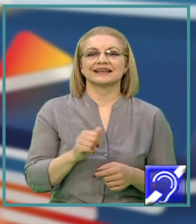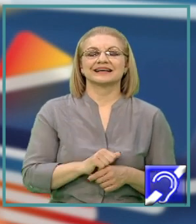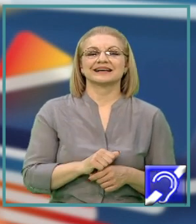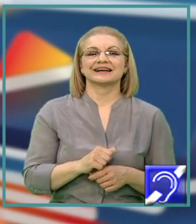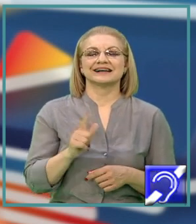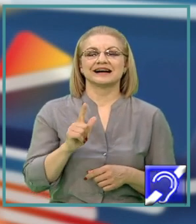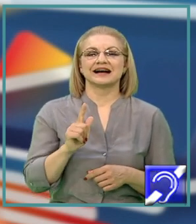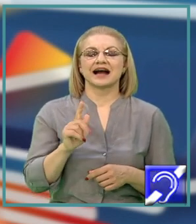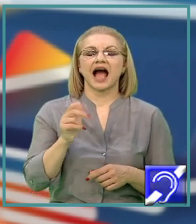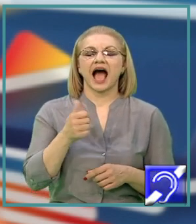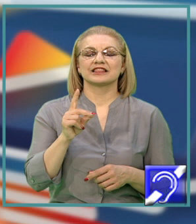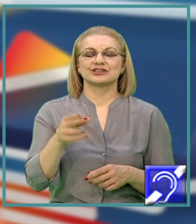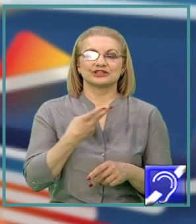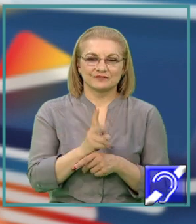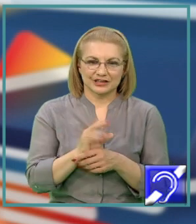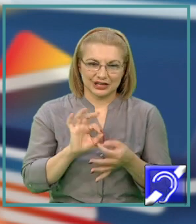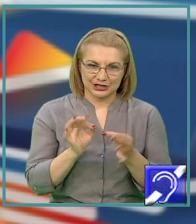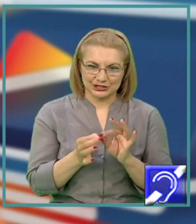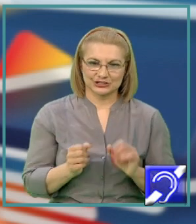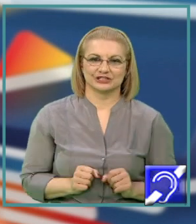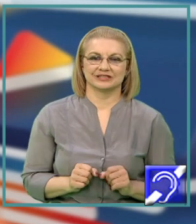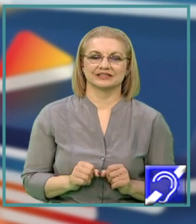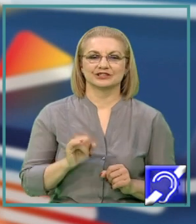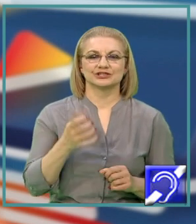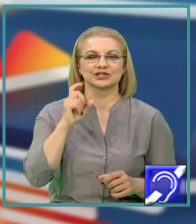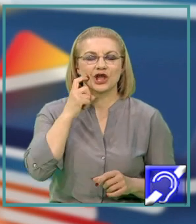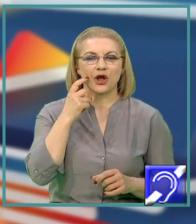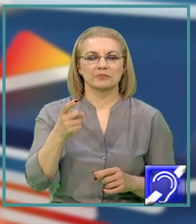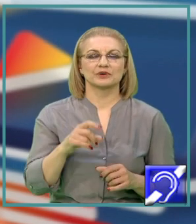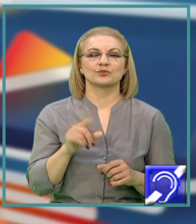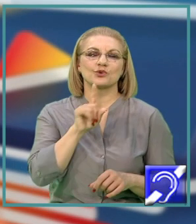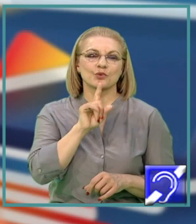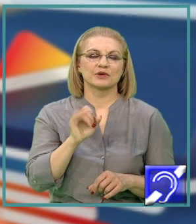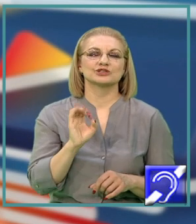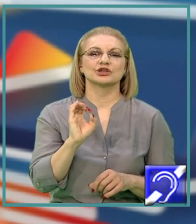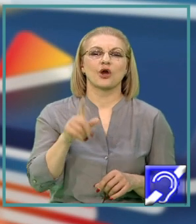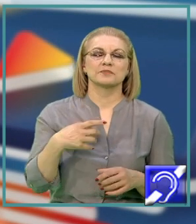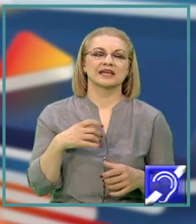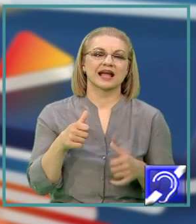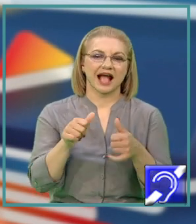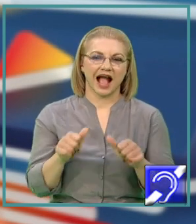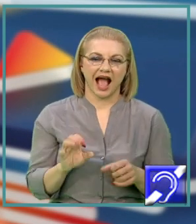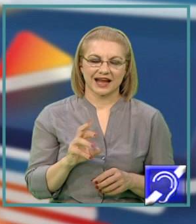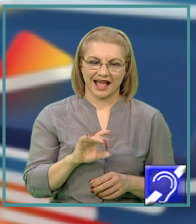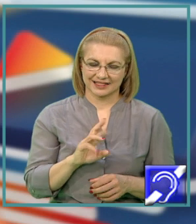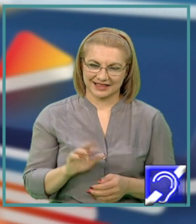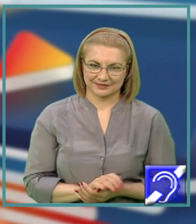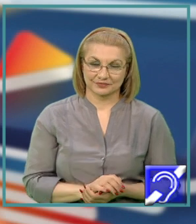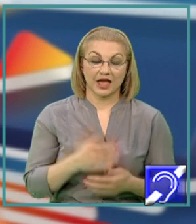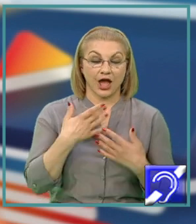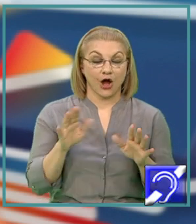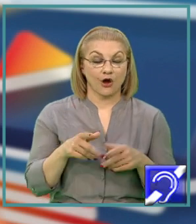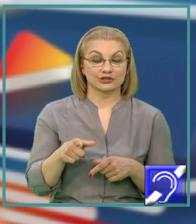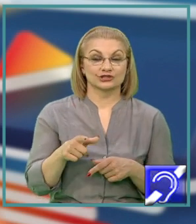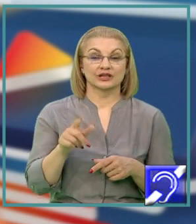gigea, comicul de nume, comicul de situație, comicul de caractere. Trăsăturile unui text dramatic. Orice text dramatic